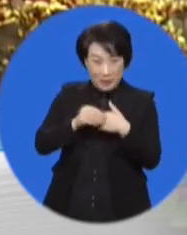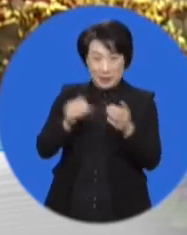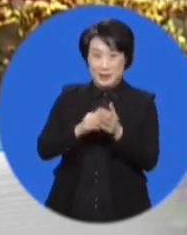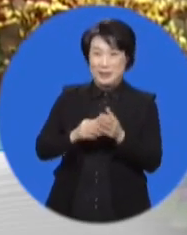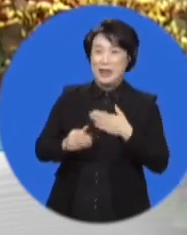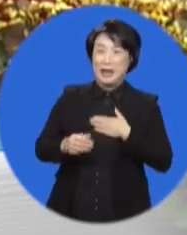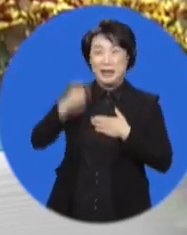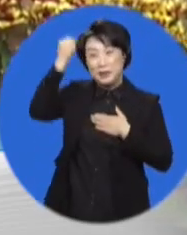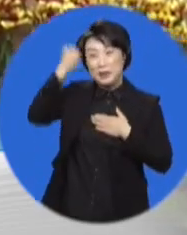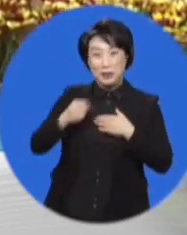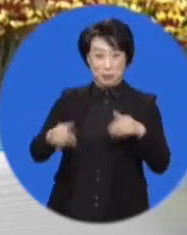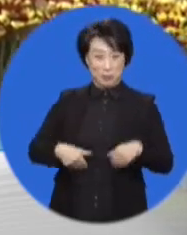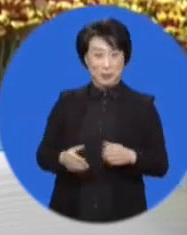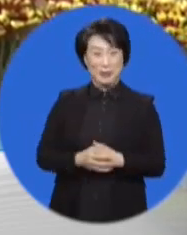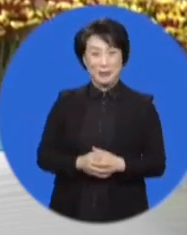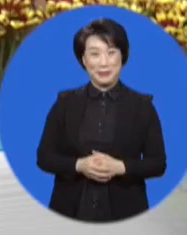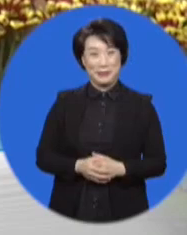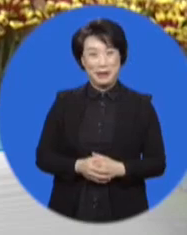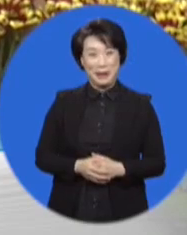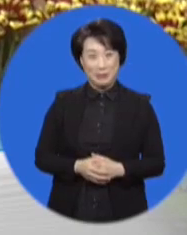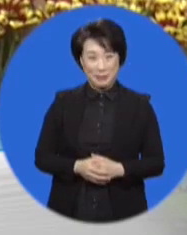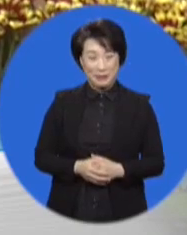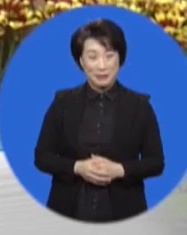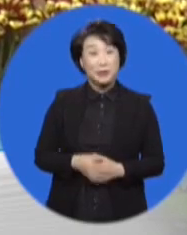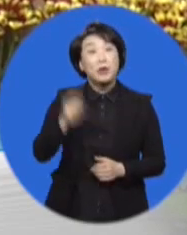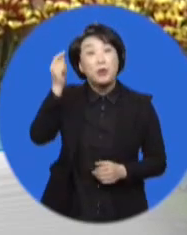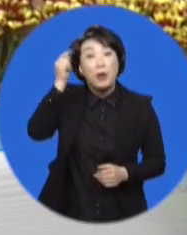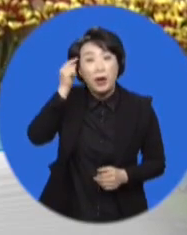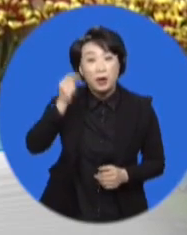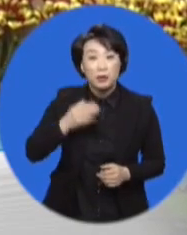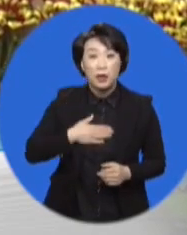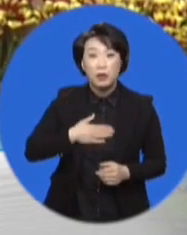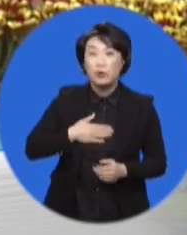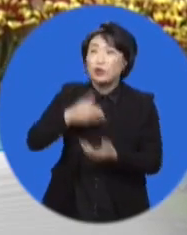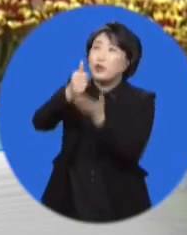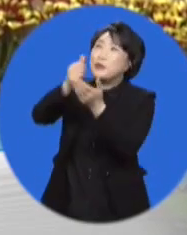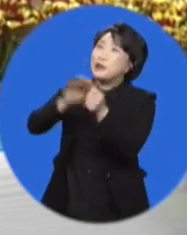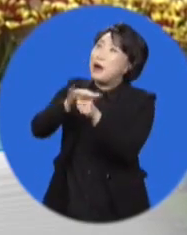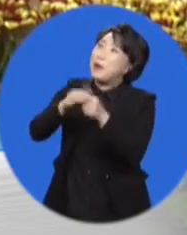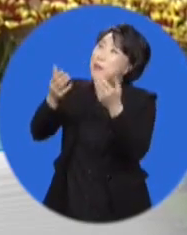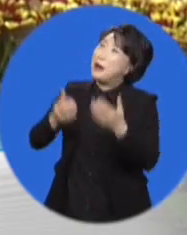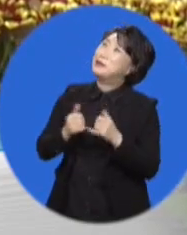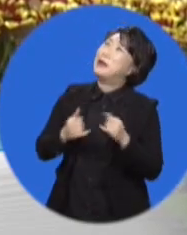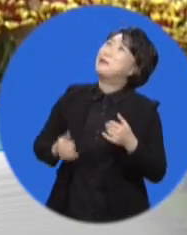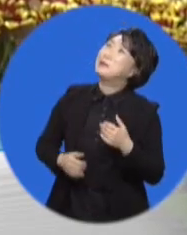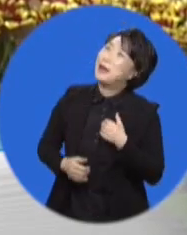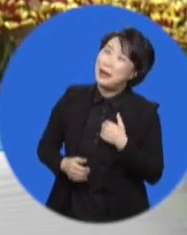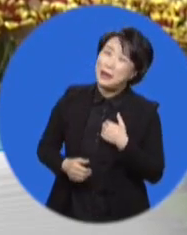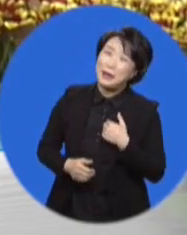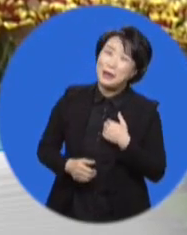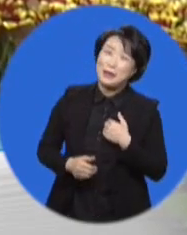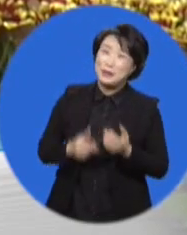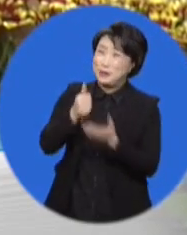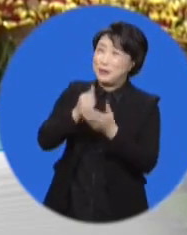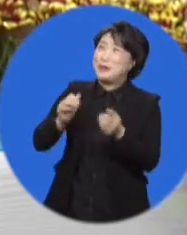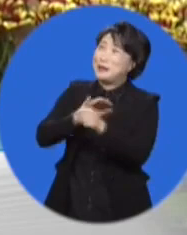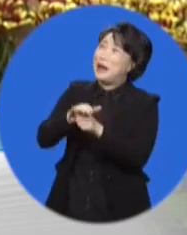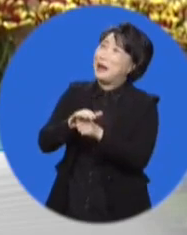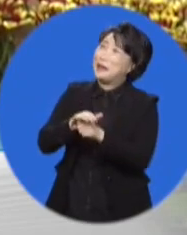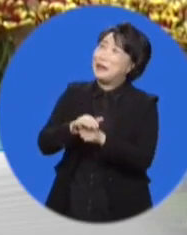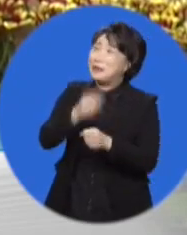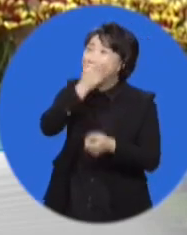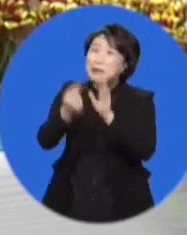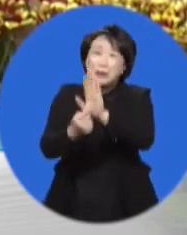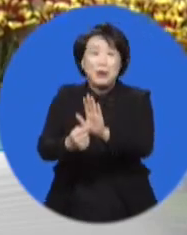내가 체감을 느껴야 된다 이 말입니다. 왜 그럴까? 나는 주님 사랑받았기에 나는 이렇게 주님을